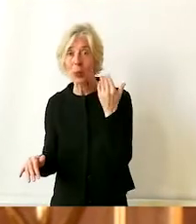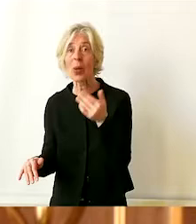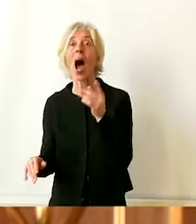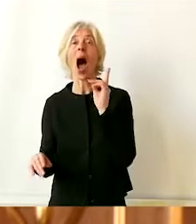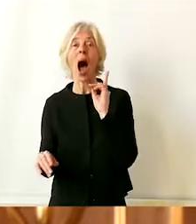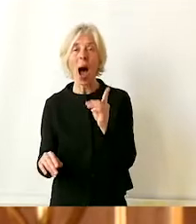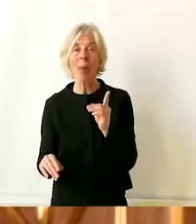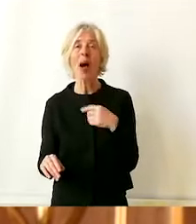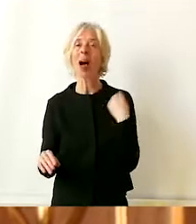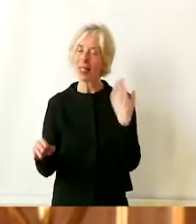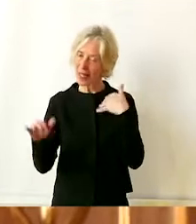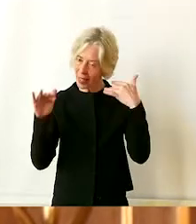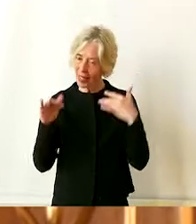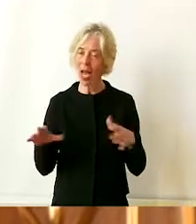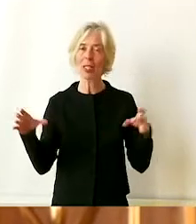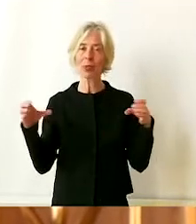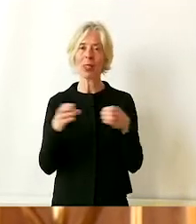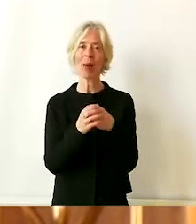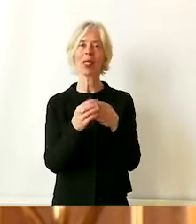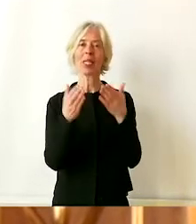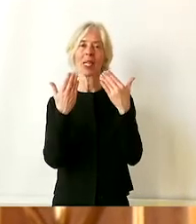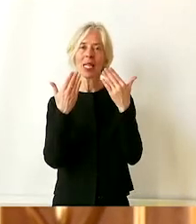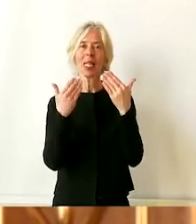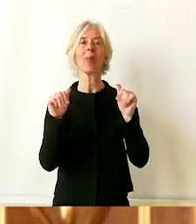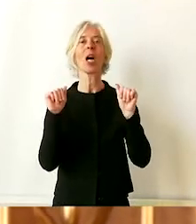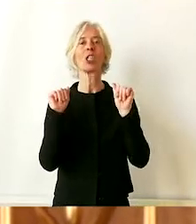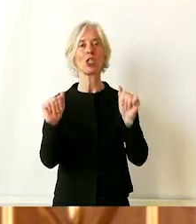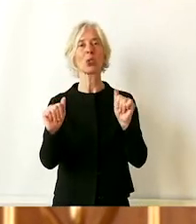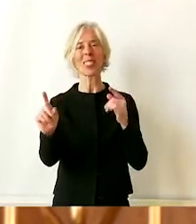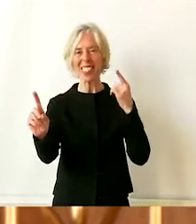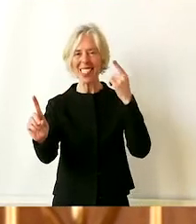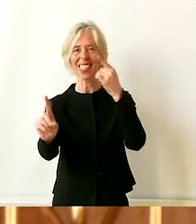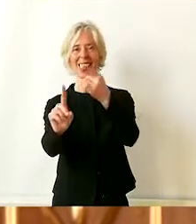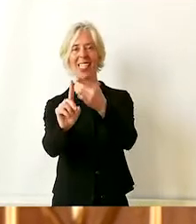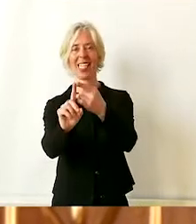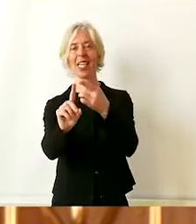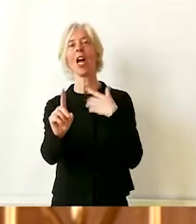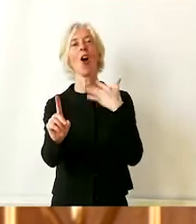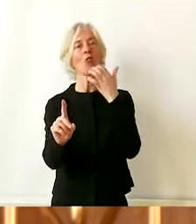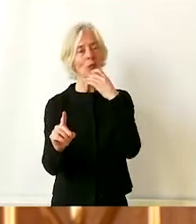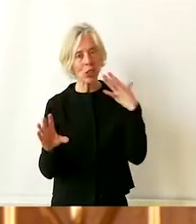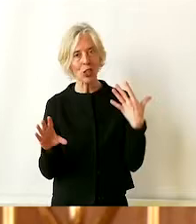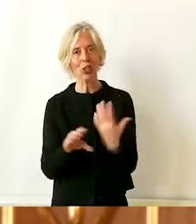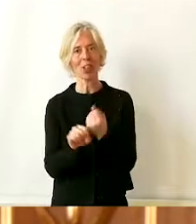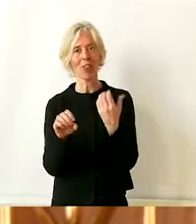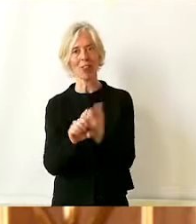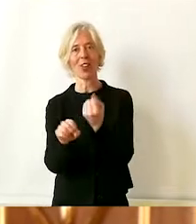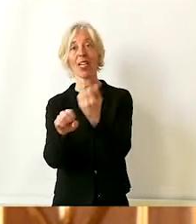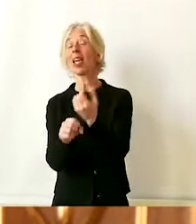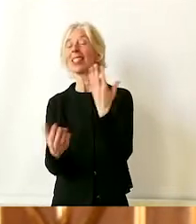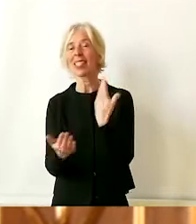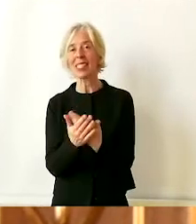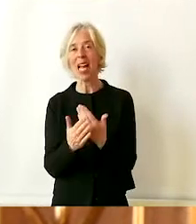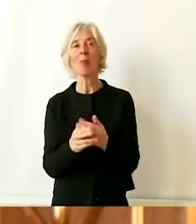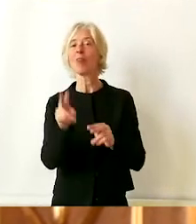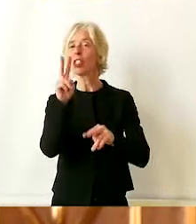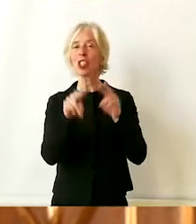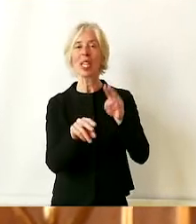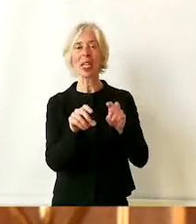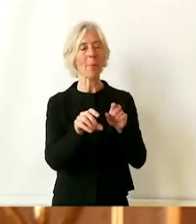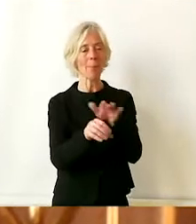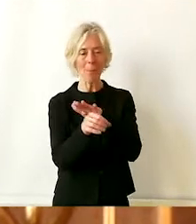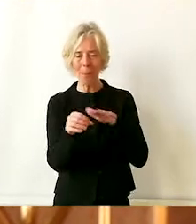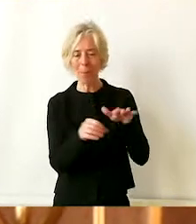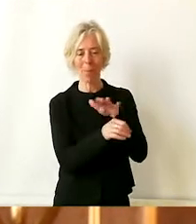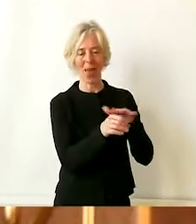um Klimaschutzziele, um selbstgesteckte Klimaschutzziele zu erreichen, Beiträge aus allen Gesellschaftsbereichen. Und deshalb